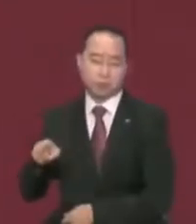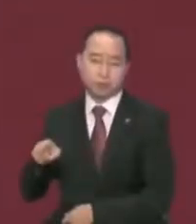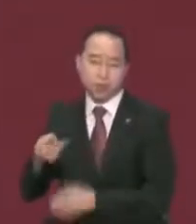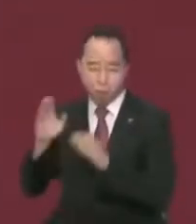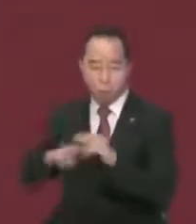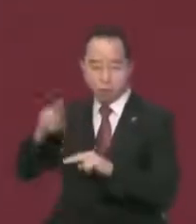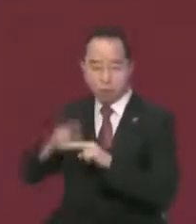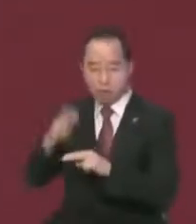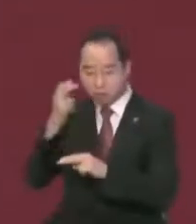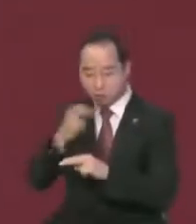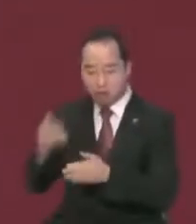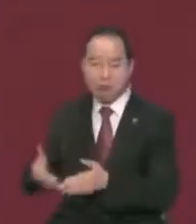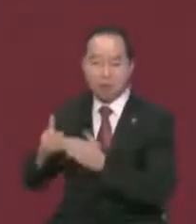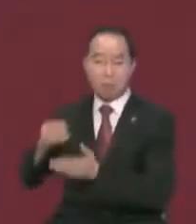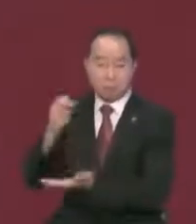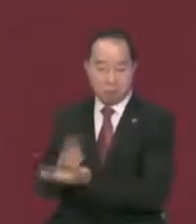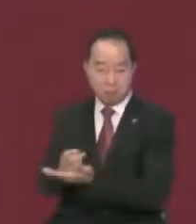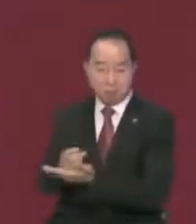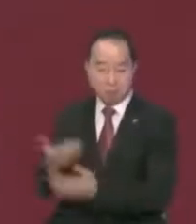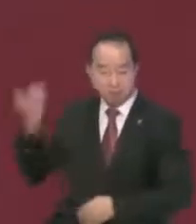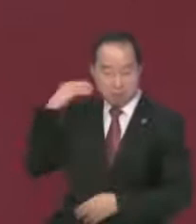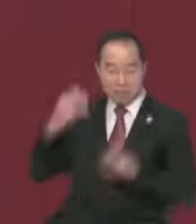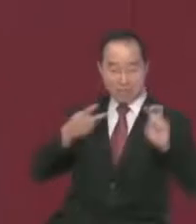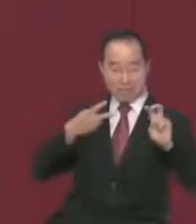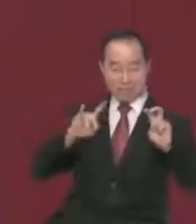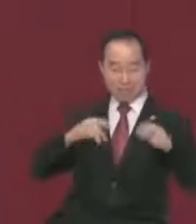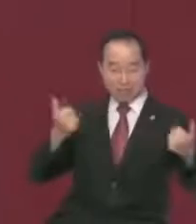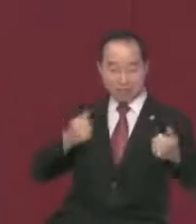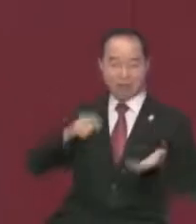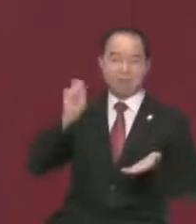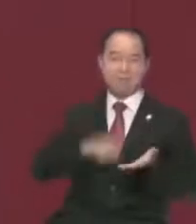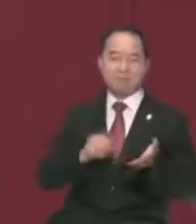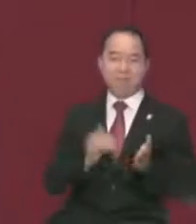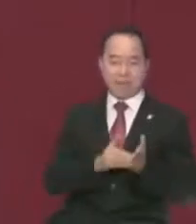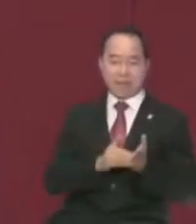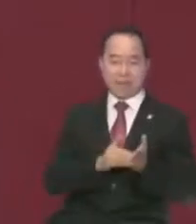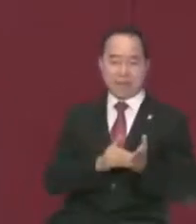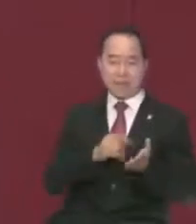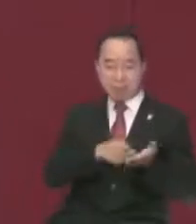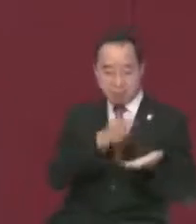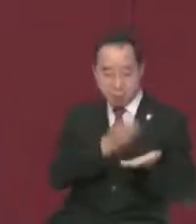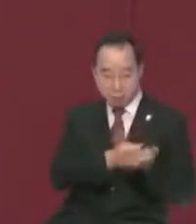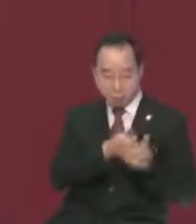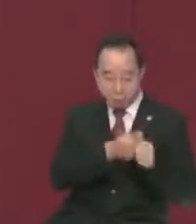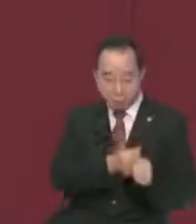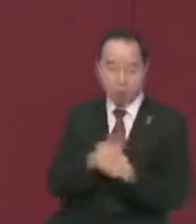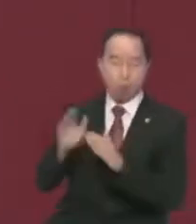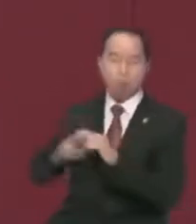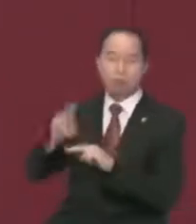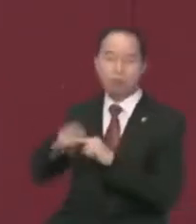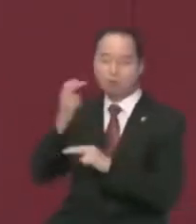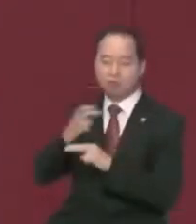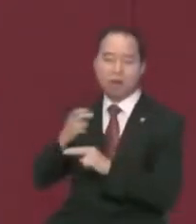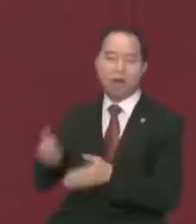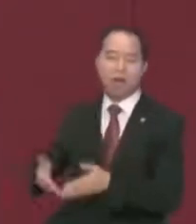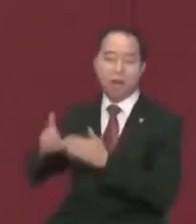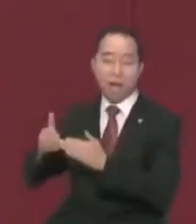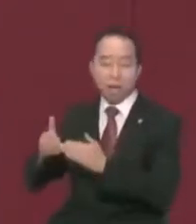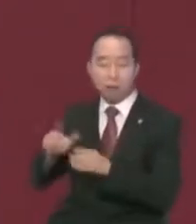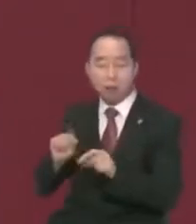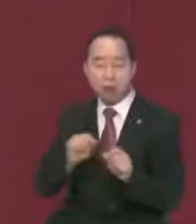근거법이 20대 국회에서 마련됐습니다. 그 법에 따른 공수처 설치가 마냥 지연되고